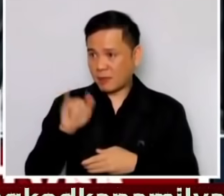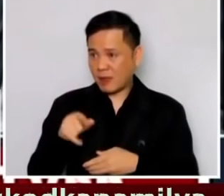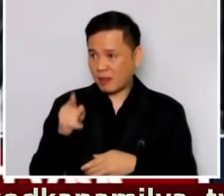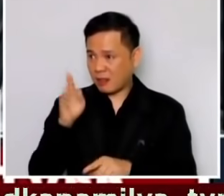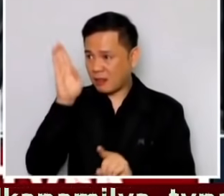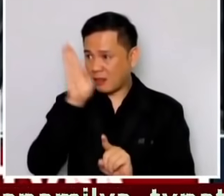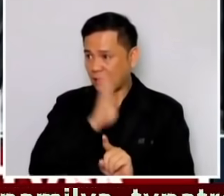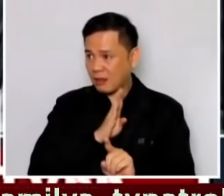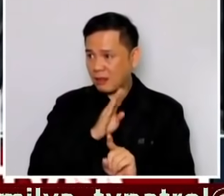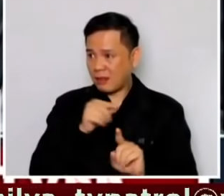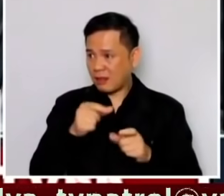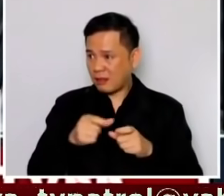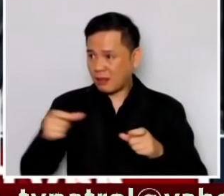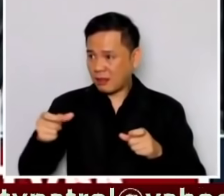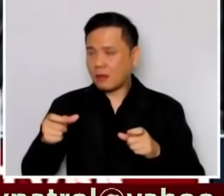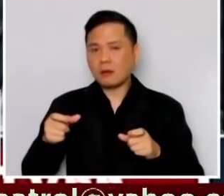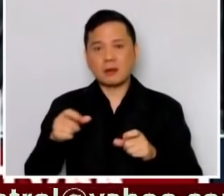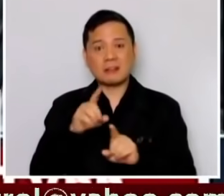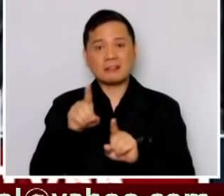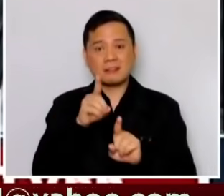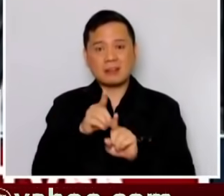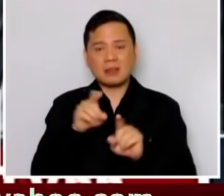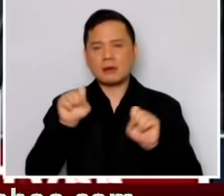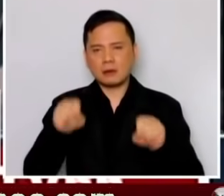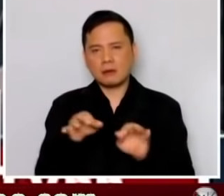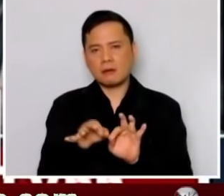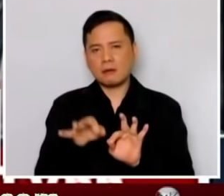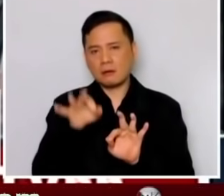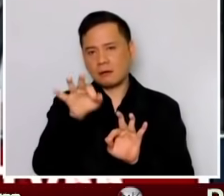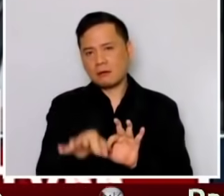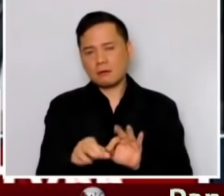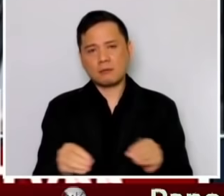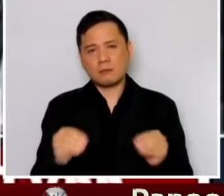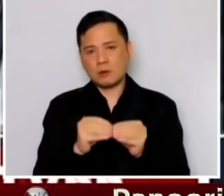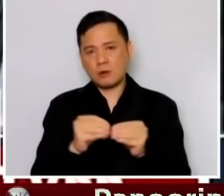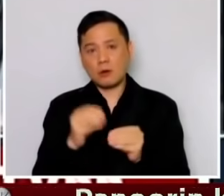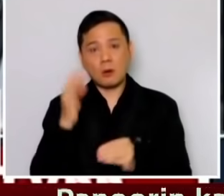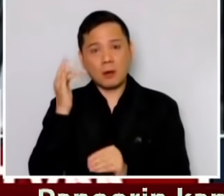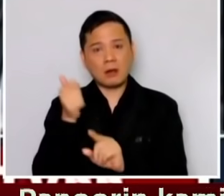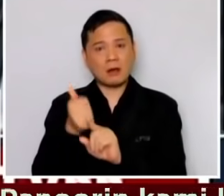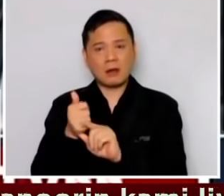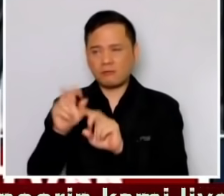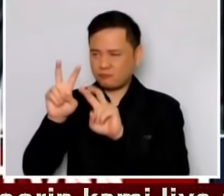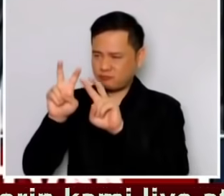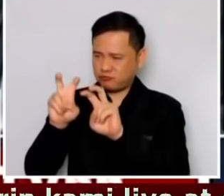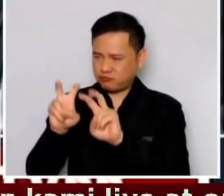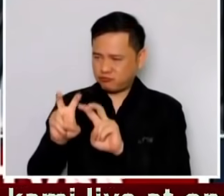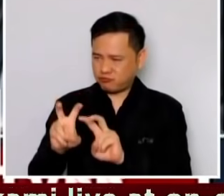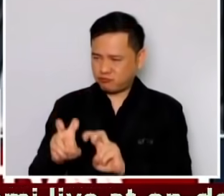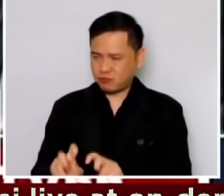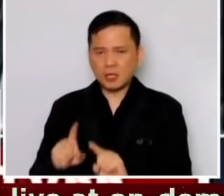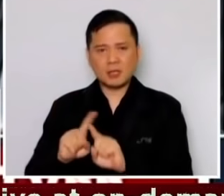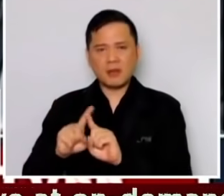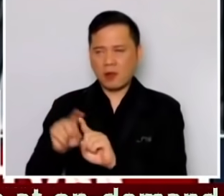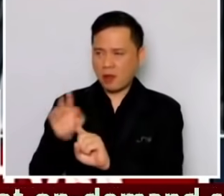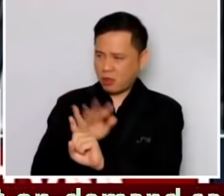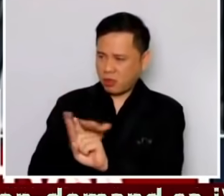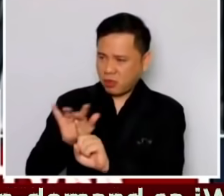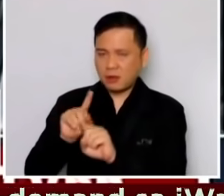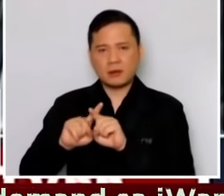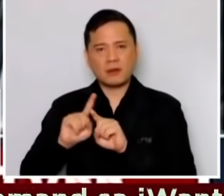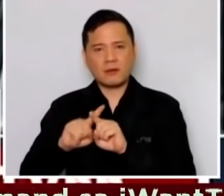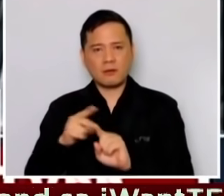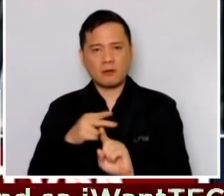nila, matapos nila na sinagawa ang stability studies ng kanilang bakuna, in-extend nila